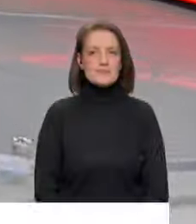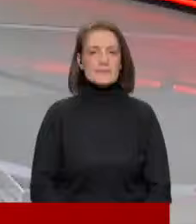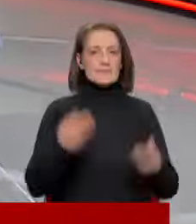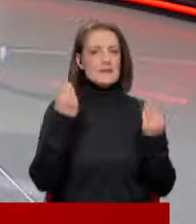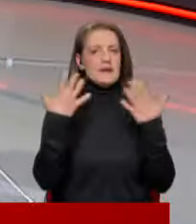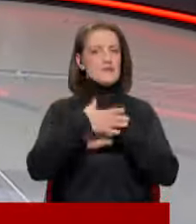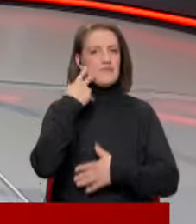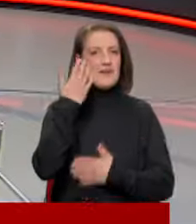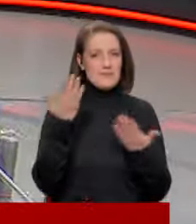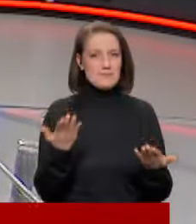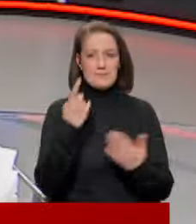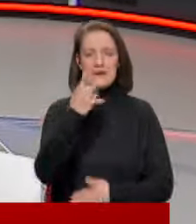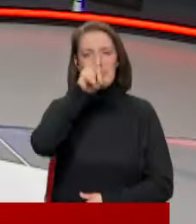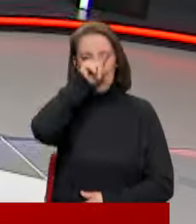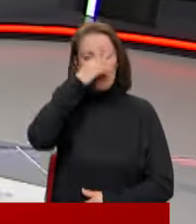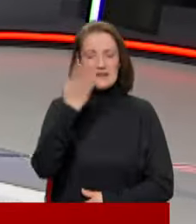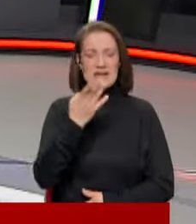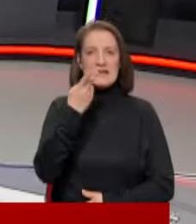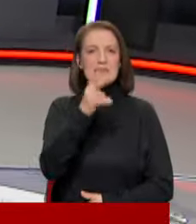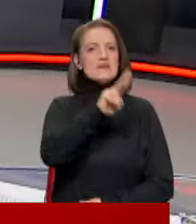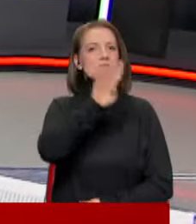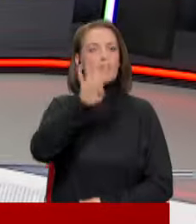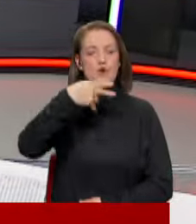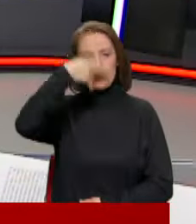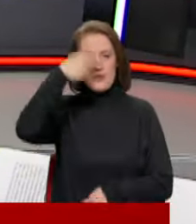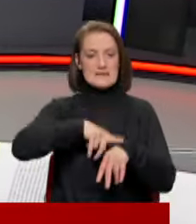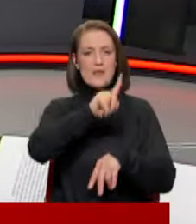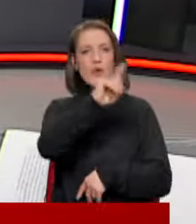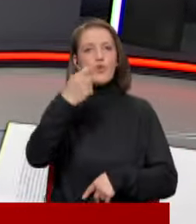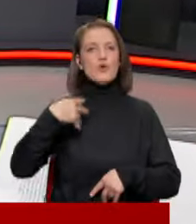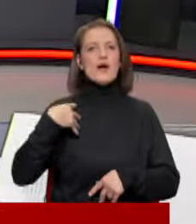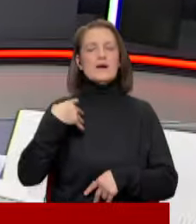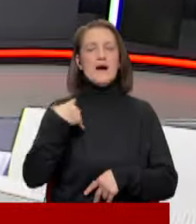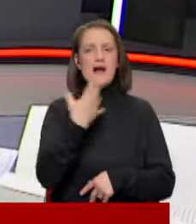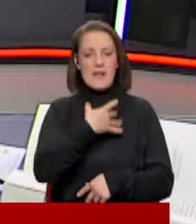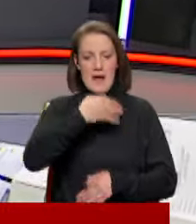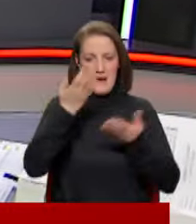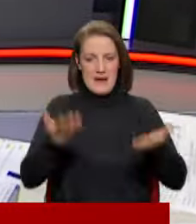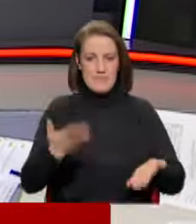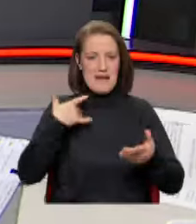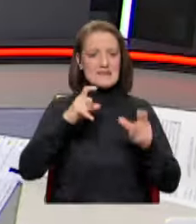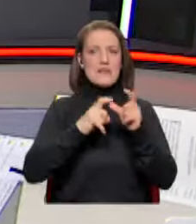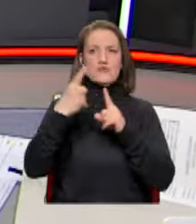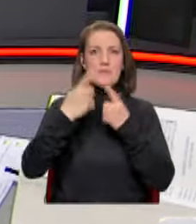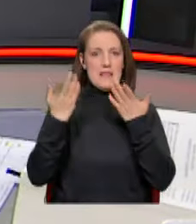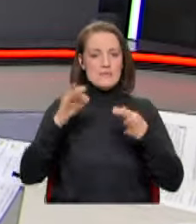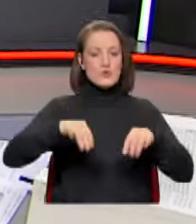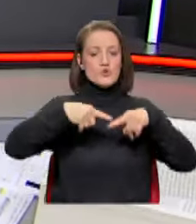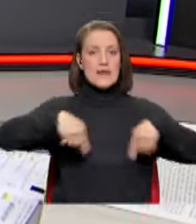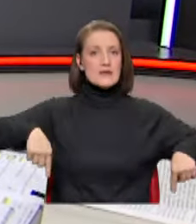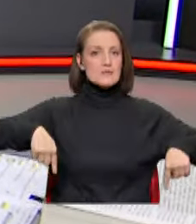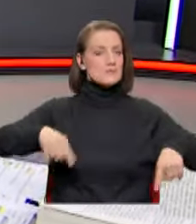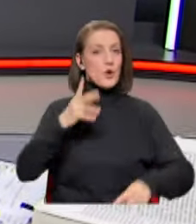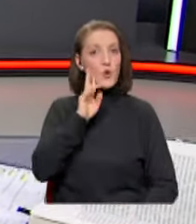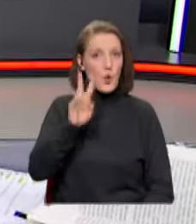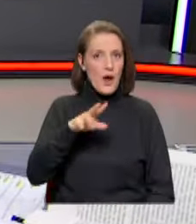İyi akşamlar efendim 1 Mart 2024 Cuma saat 19 Ana haberdesin ben Selçuk Tepeli bugünkü etiketimiz gören var